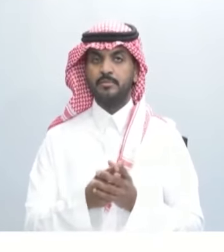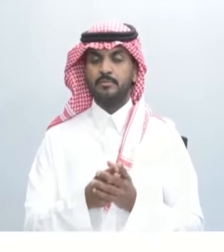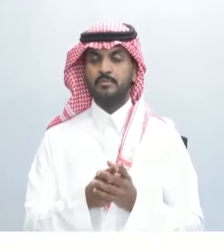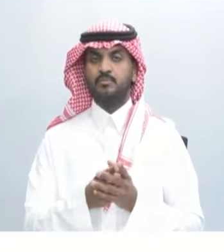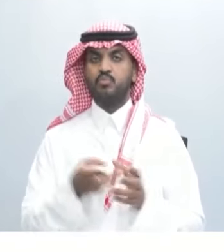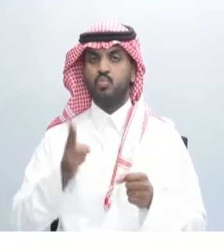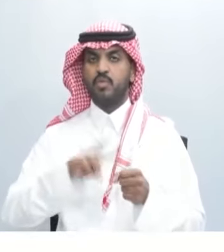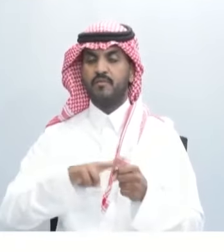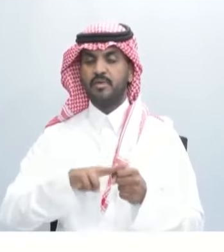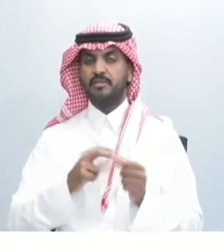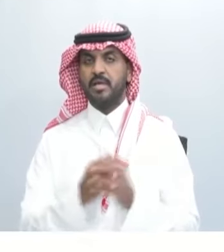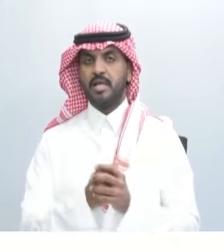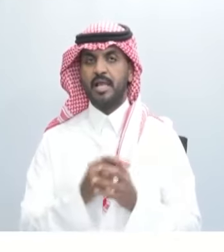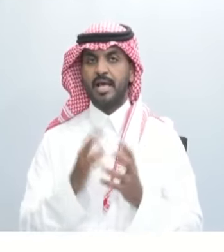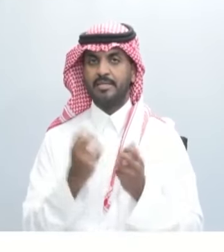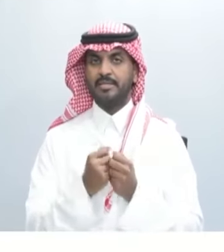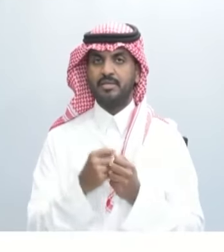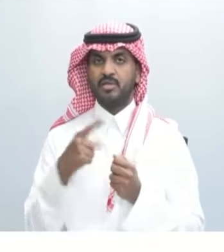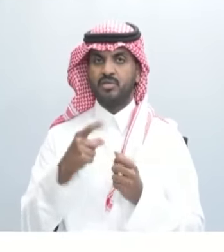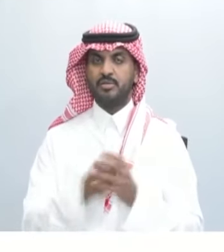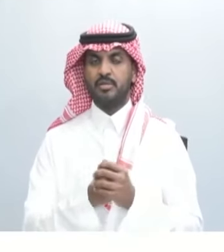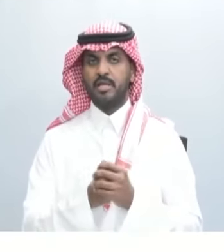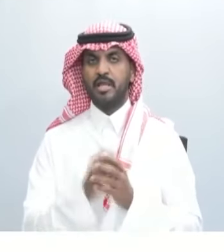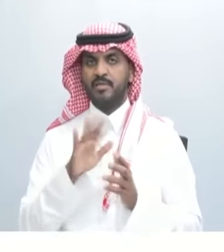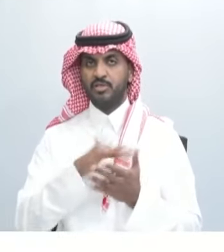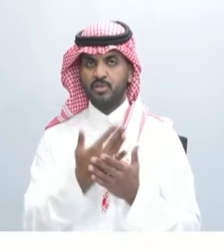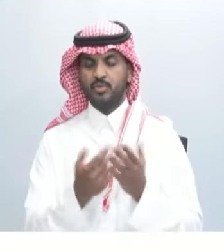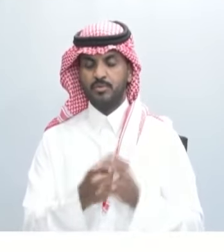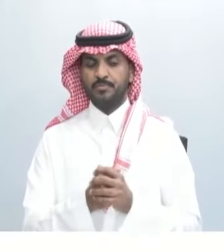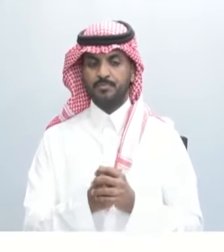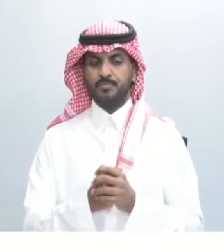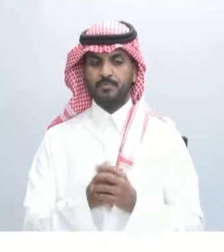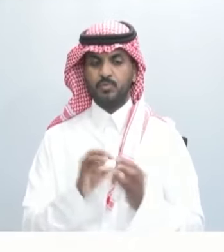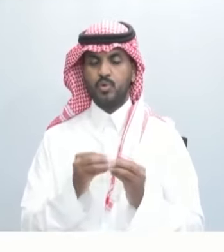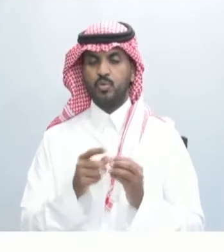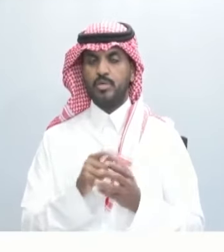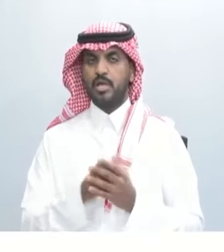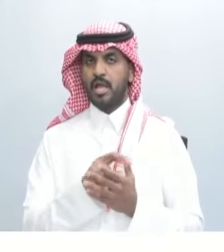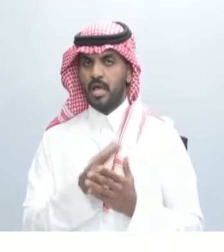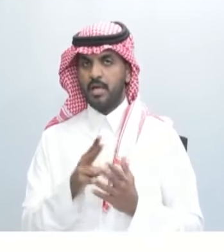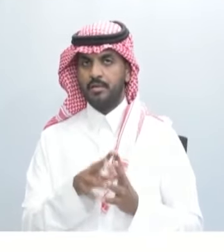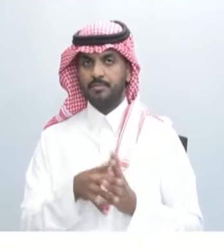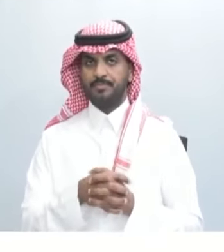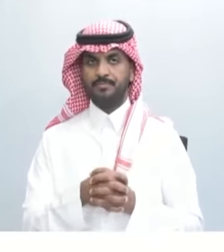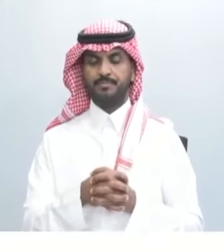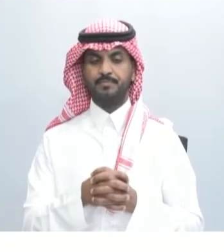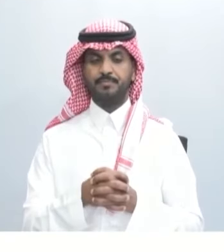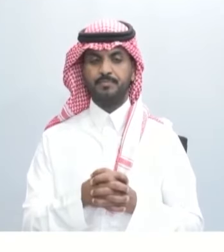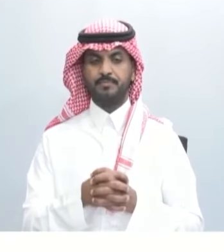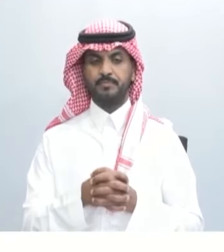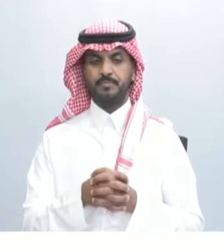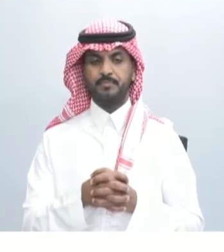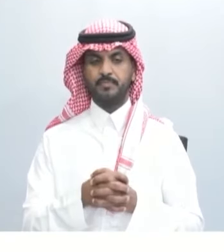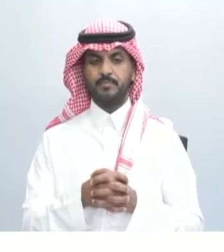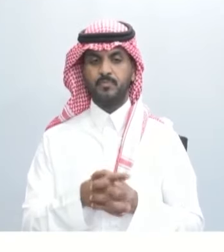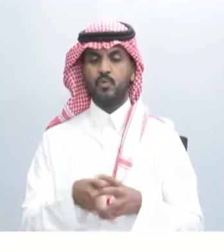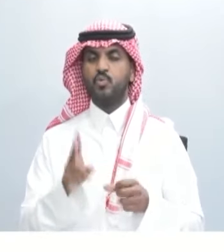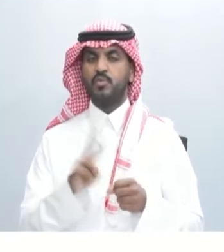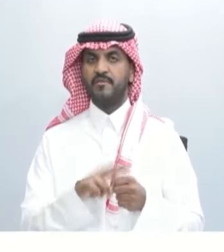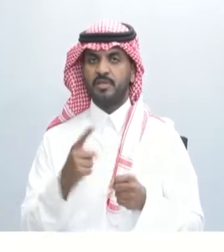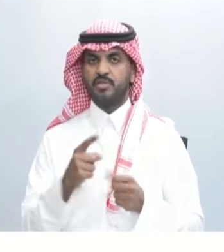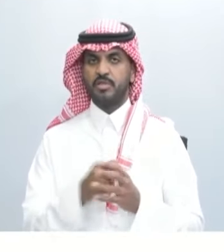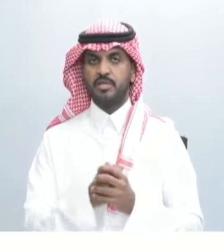مضاعفات العدد عشره على هذا الجدول فنلونها بلون اخر ونقوم بهذا الشكل ونجد مضاعفات